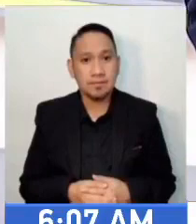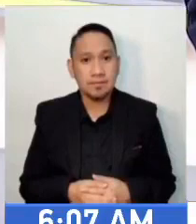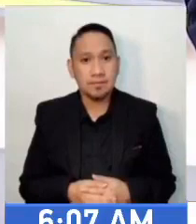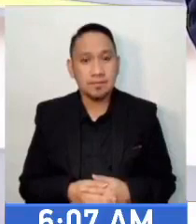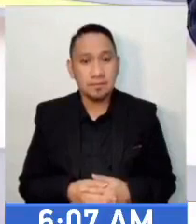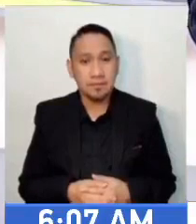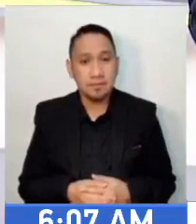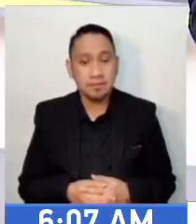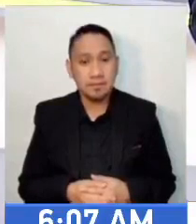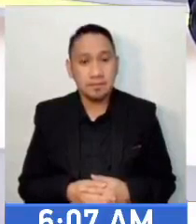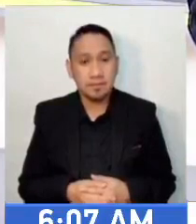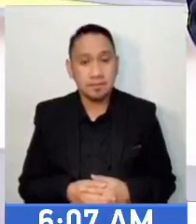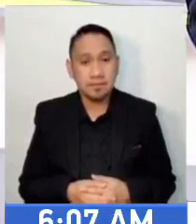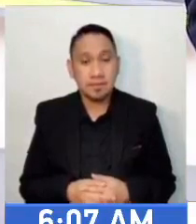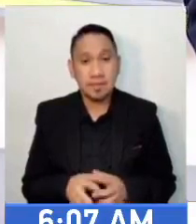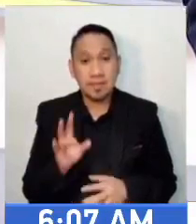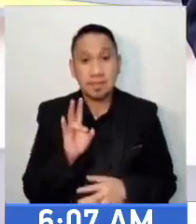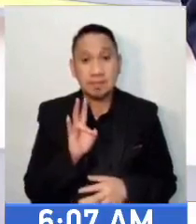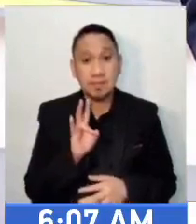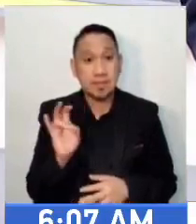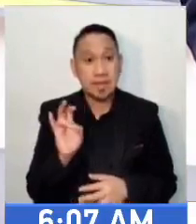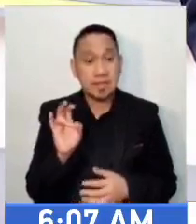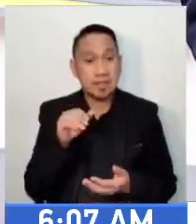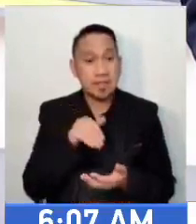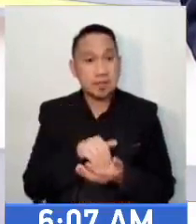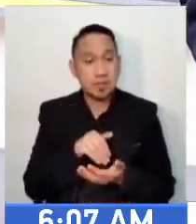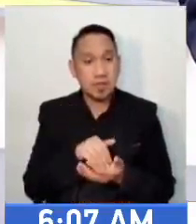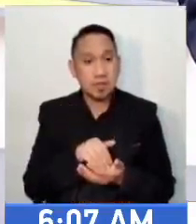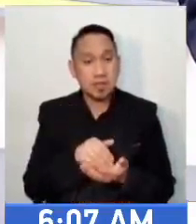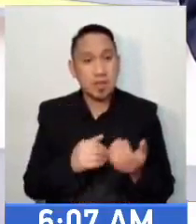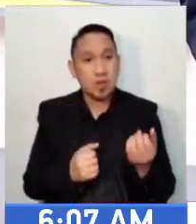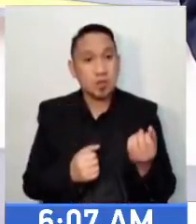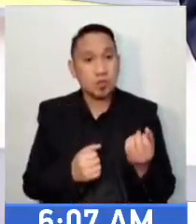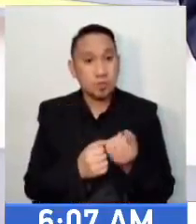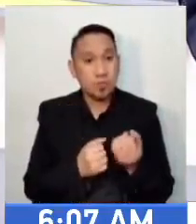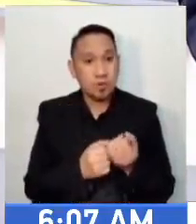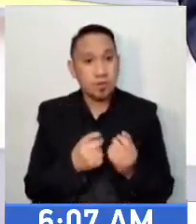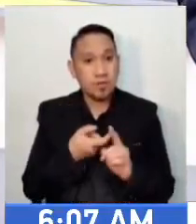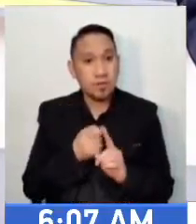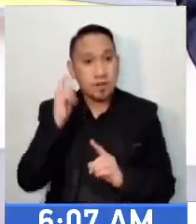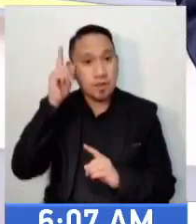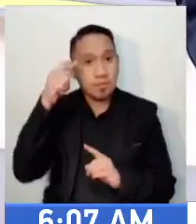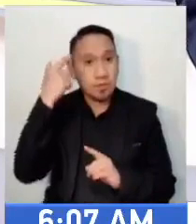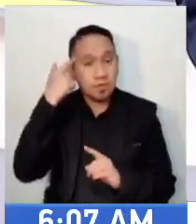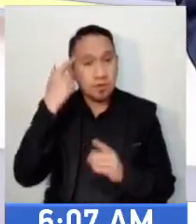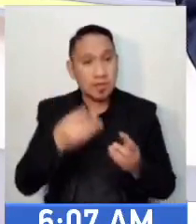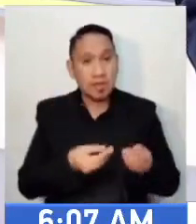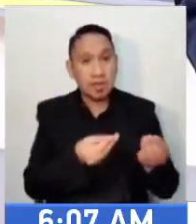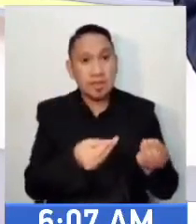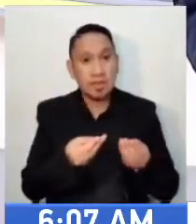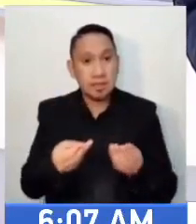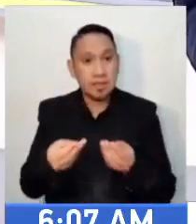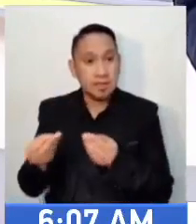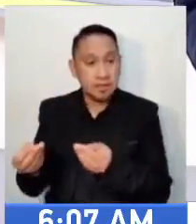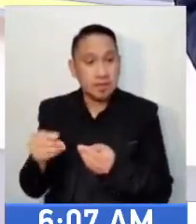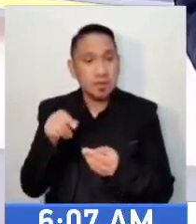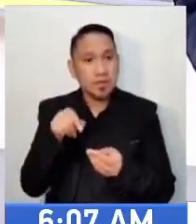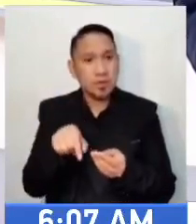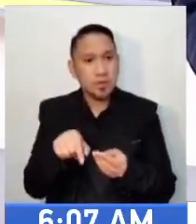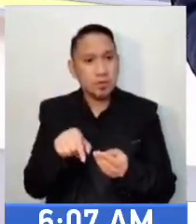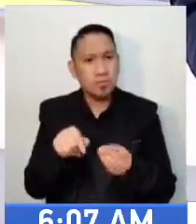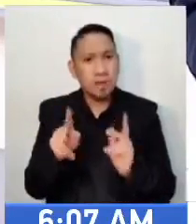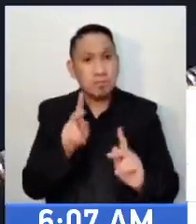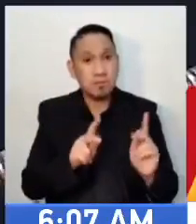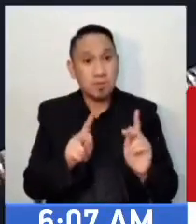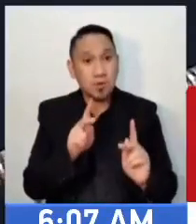Mahigit 700,000 pisong ayuda mula sa gobyerno ang pinamahagi sa mga biktima ng nasunog na pampasayarong barko sa Basilan. Ayon kay